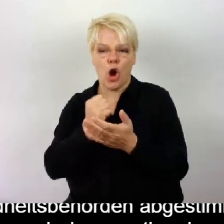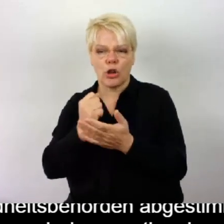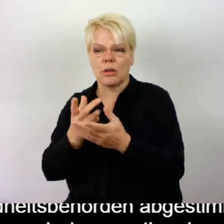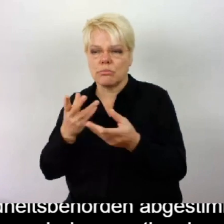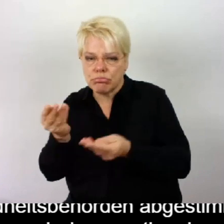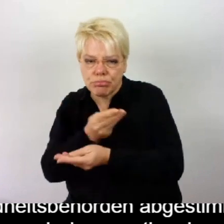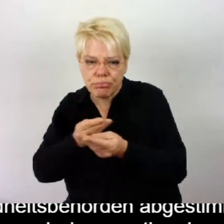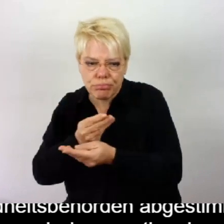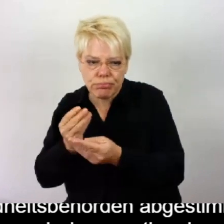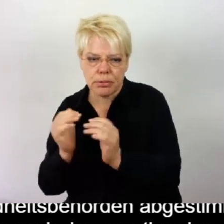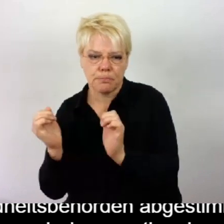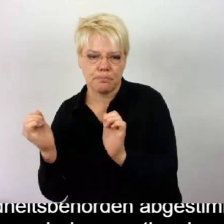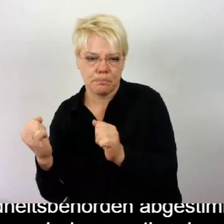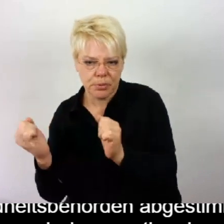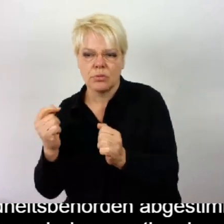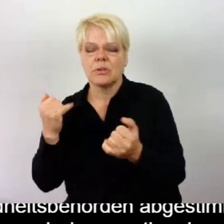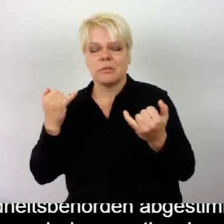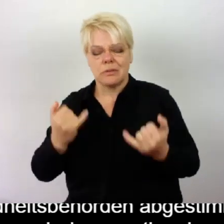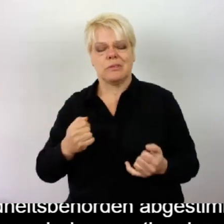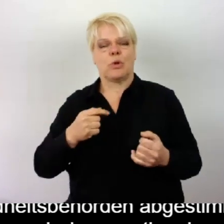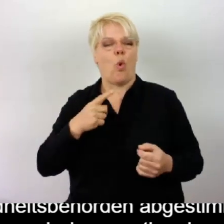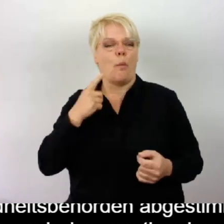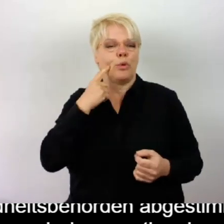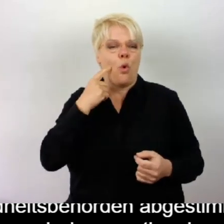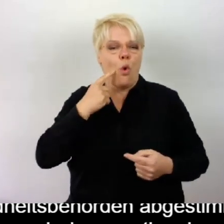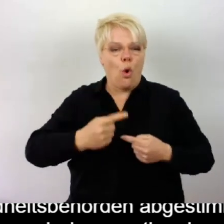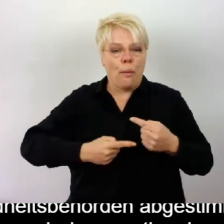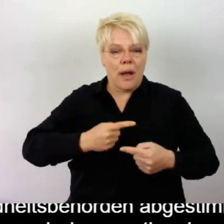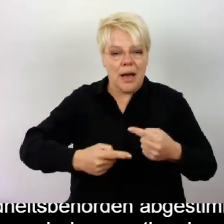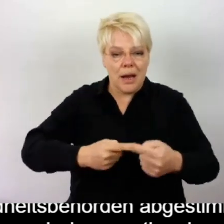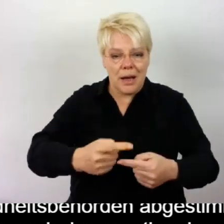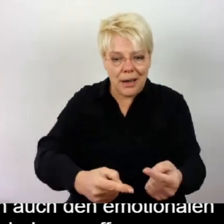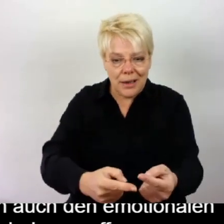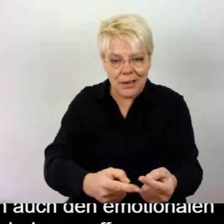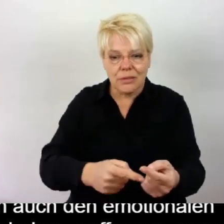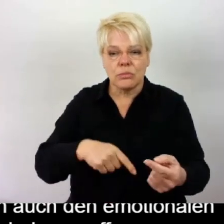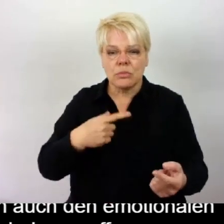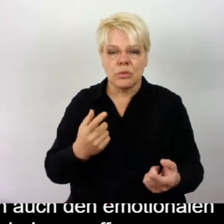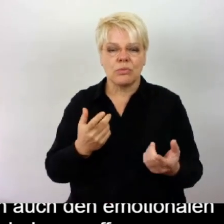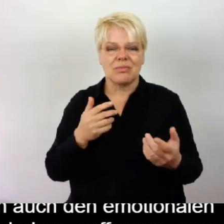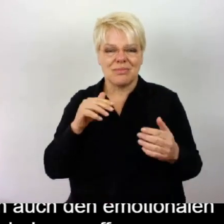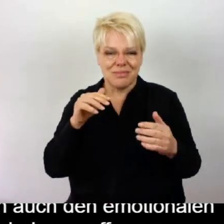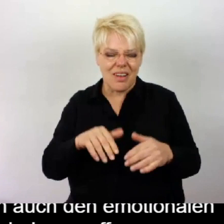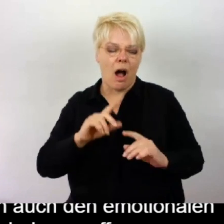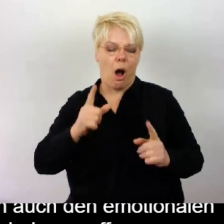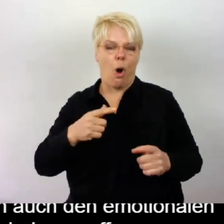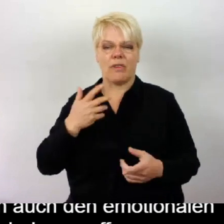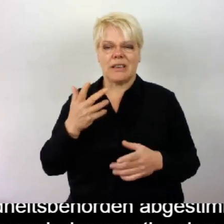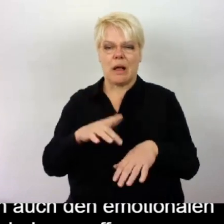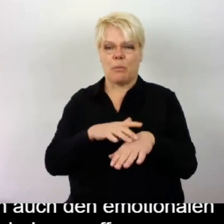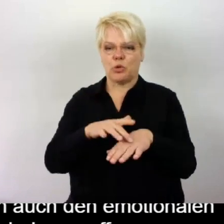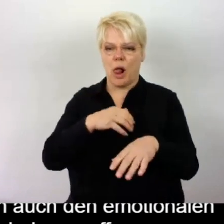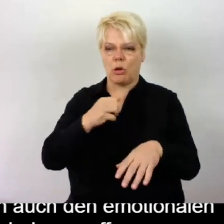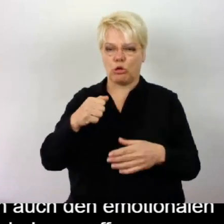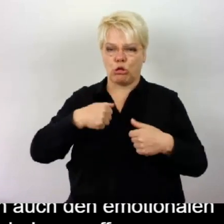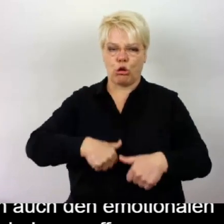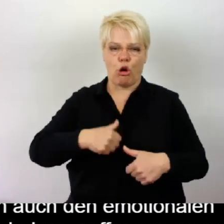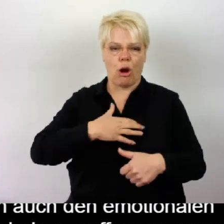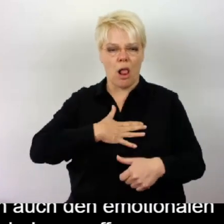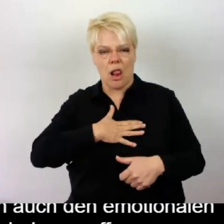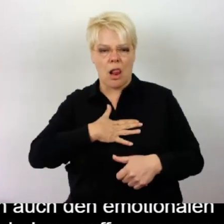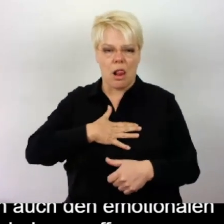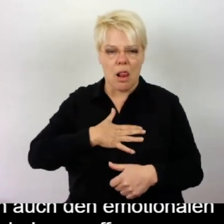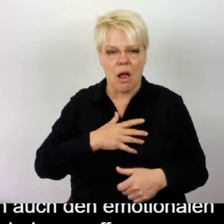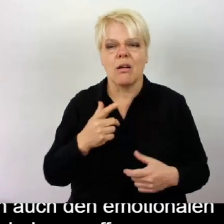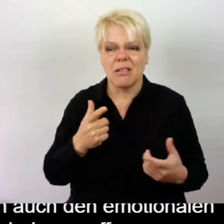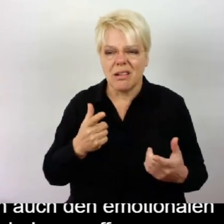sonst die traditionsreichen Zeiten sind. Sie sehen, wir arbeiten intensiv, um finanzielle Perspektiven gestalten zu können, aber eben auch,